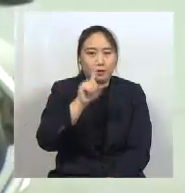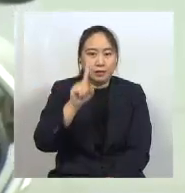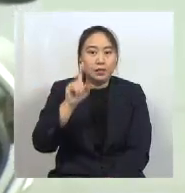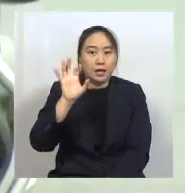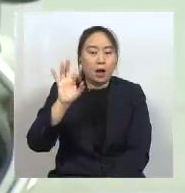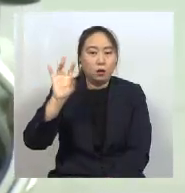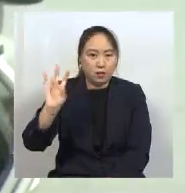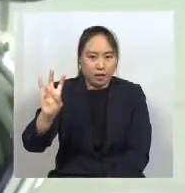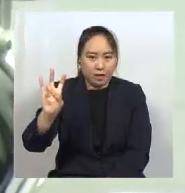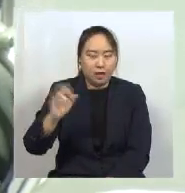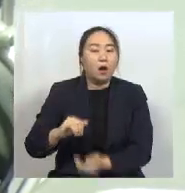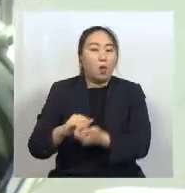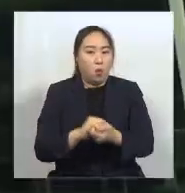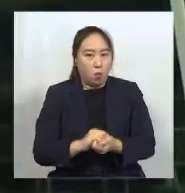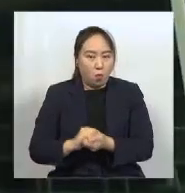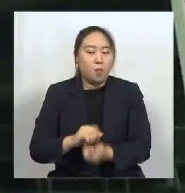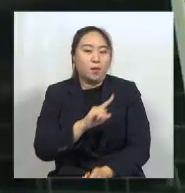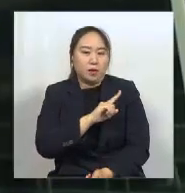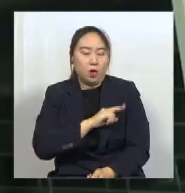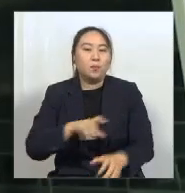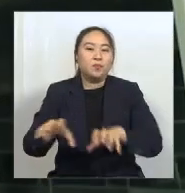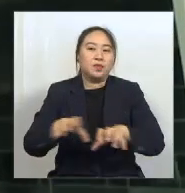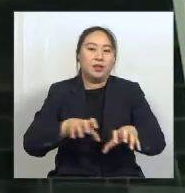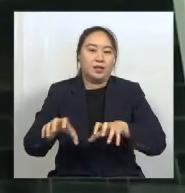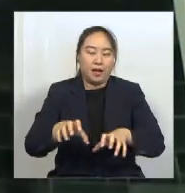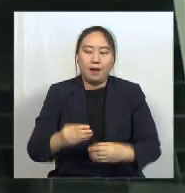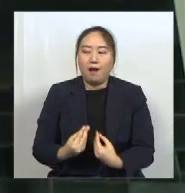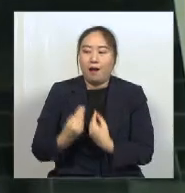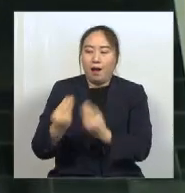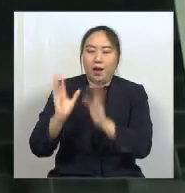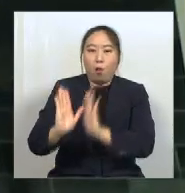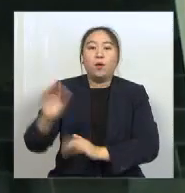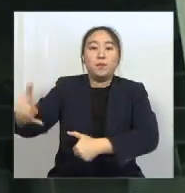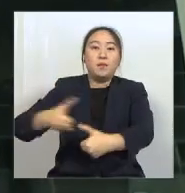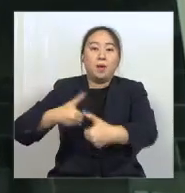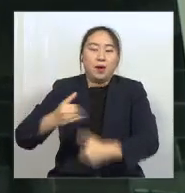1197และร่วมกันเป็นเจ้าภาพที่ดีสร้างความประทับใจแก่แขกผู้มาเยือน